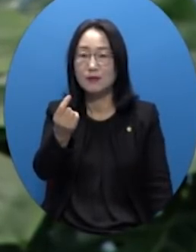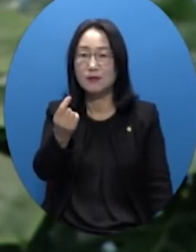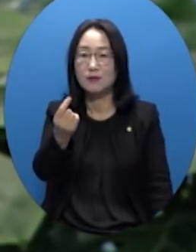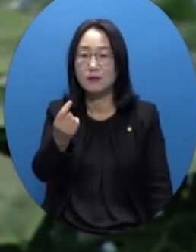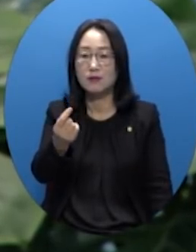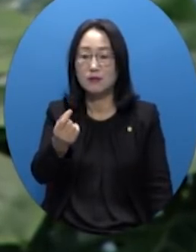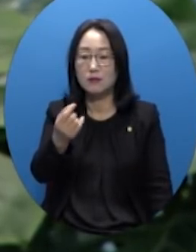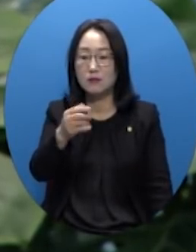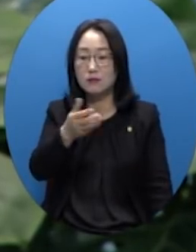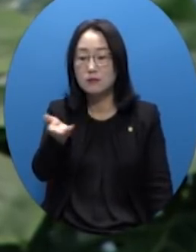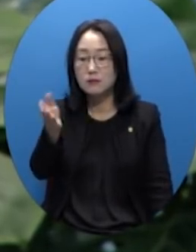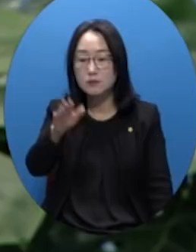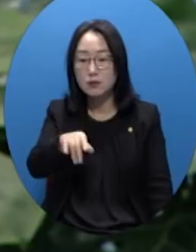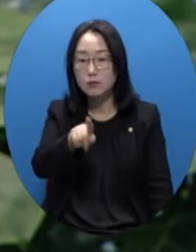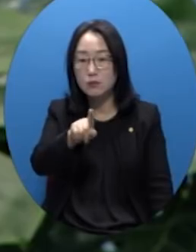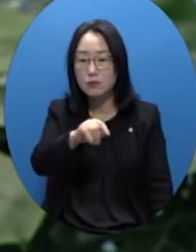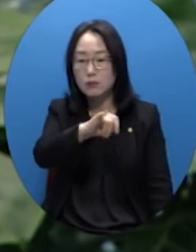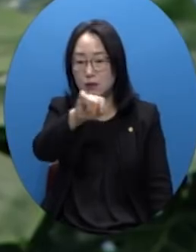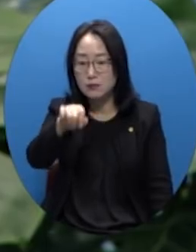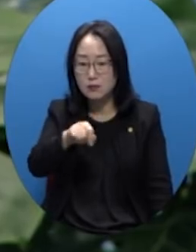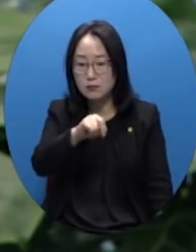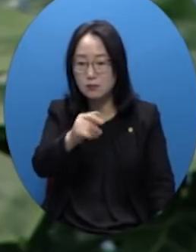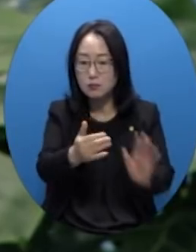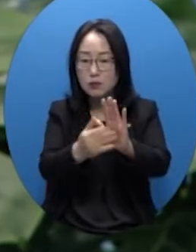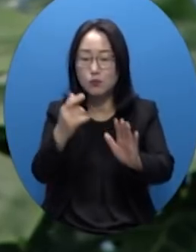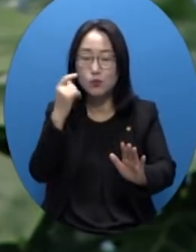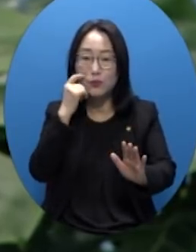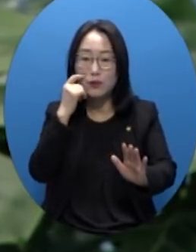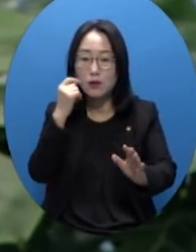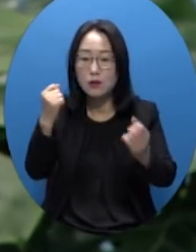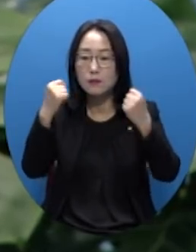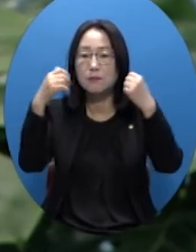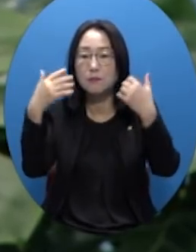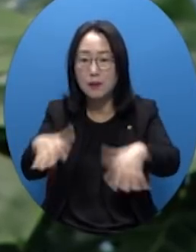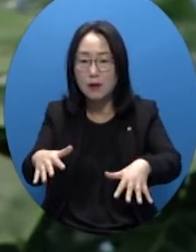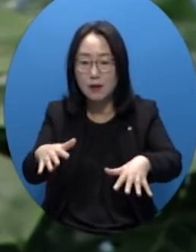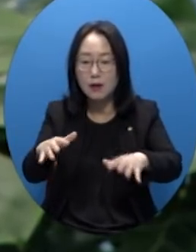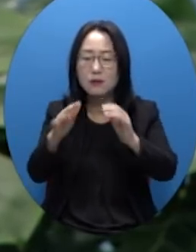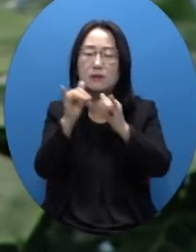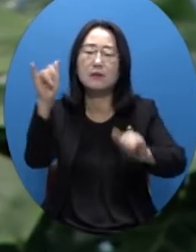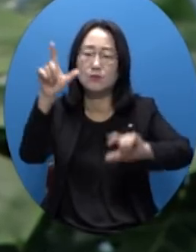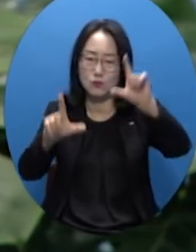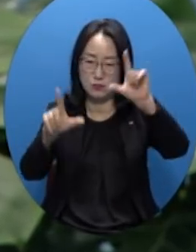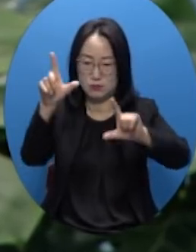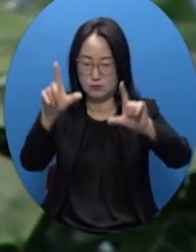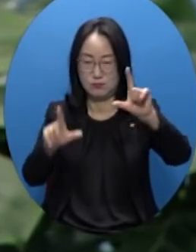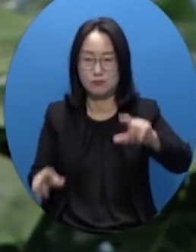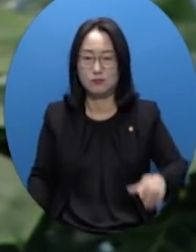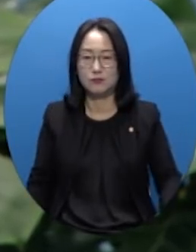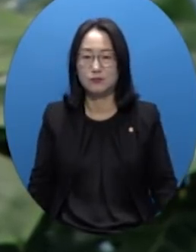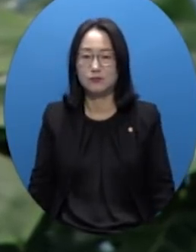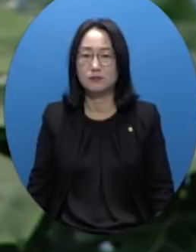이 바이러스 1 막지 못하고 뭐 그렇게 하게 무너지는 우리의 모습을 발견하게 됩니다